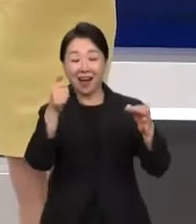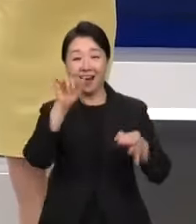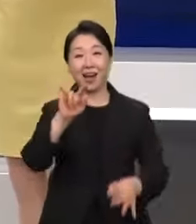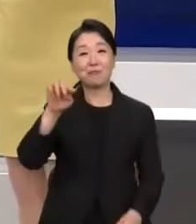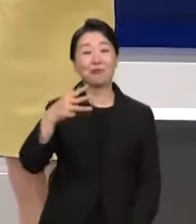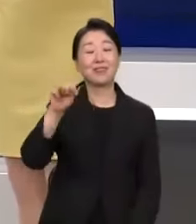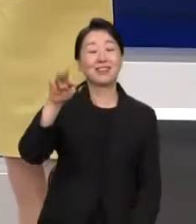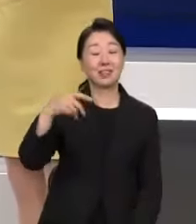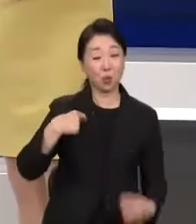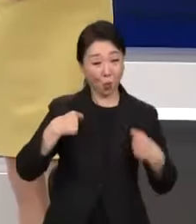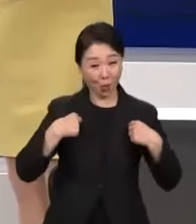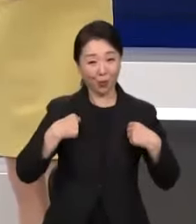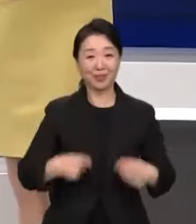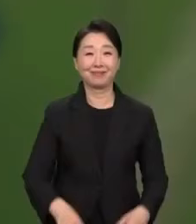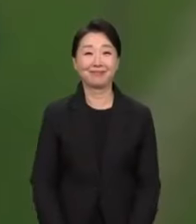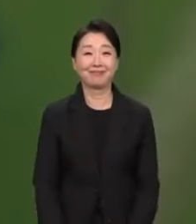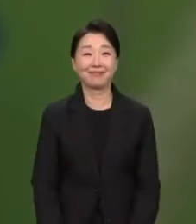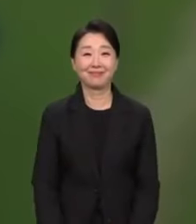함부르크 유니폼이네요.